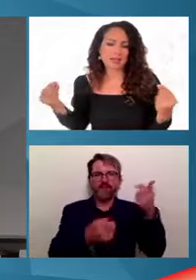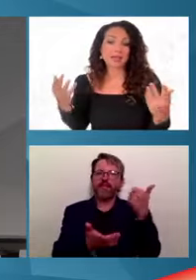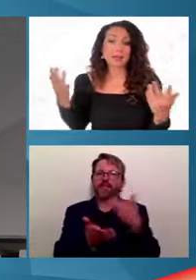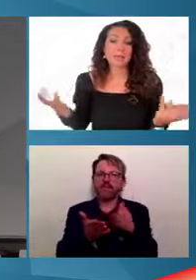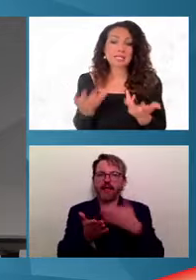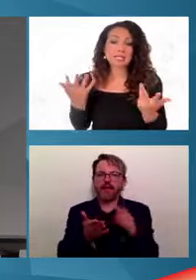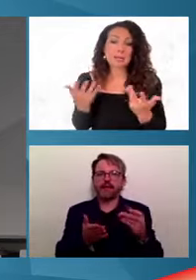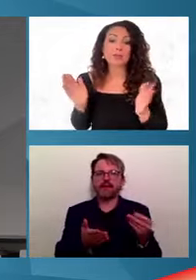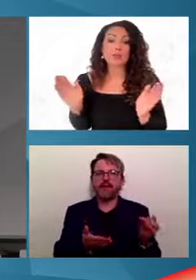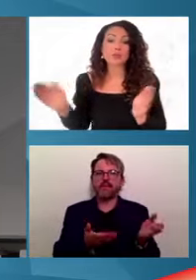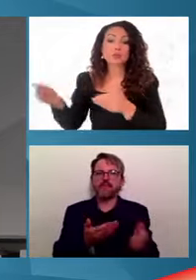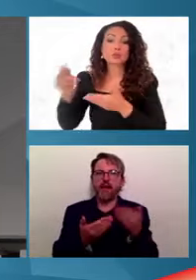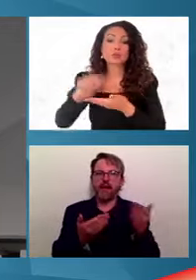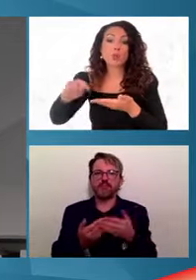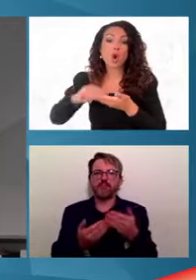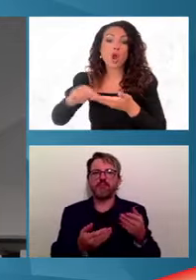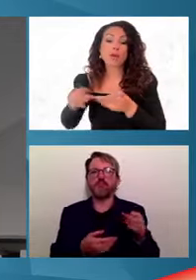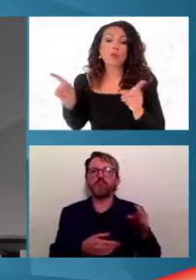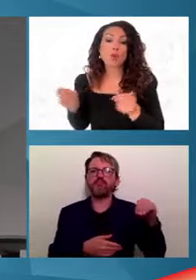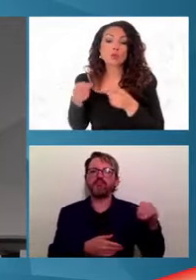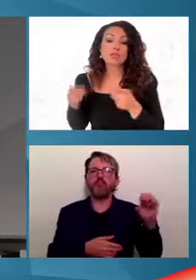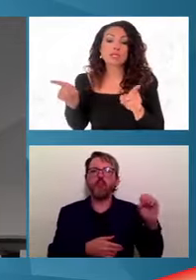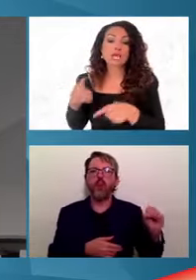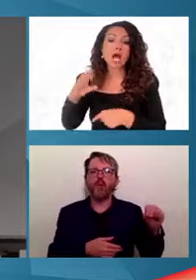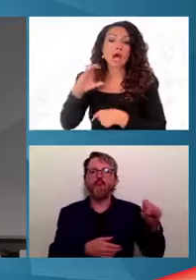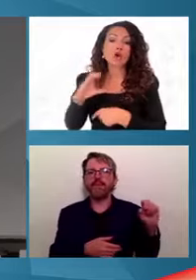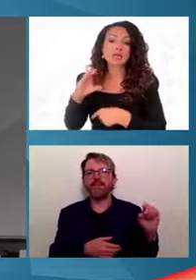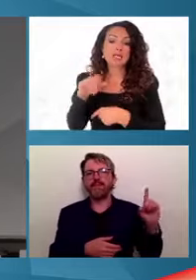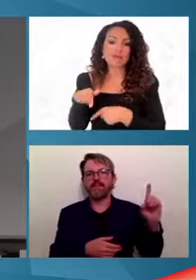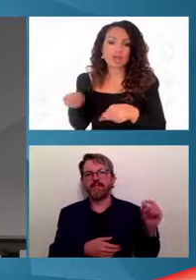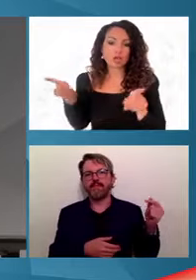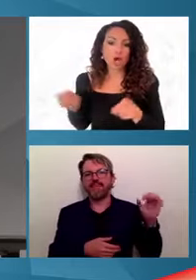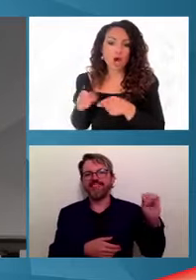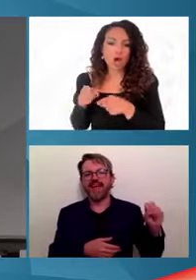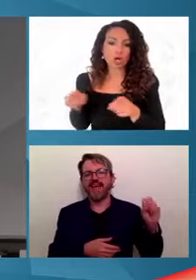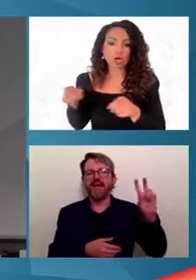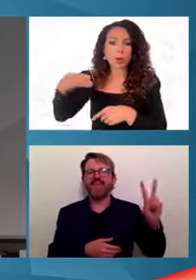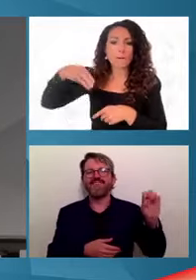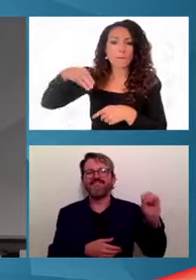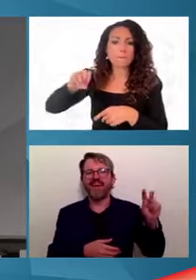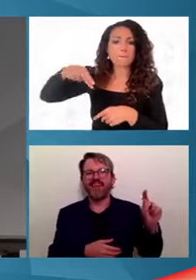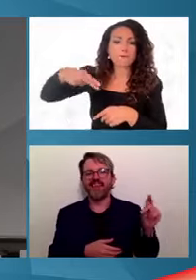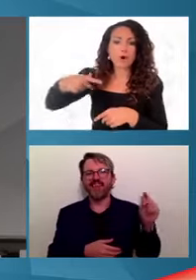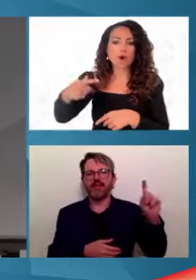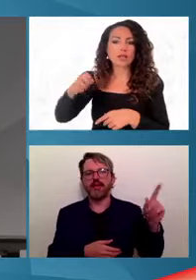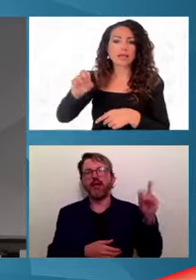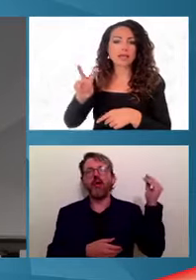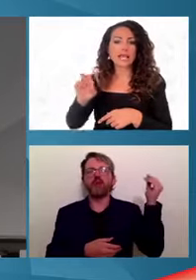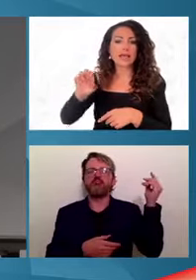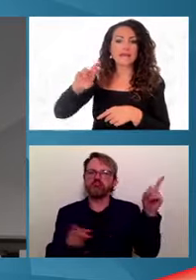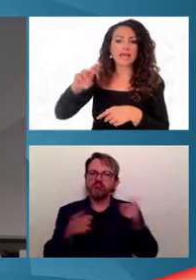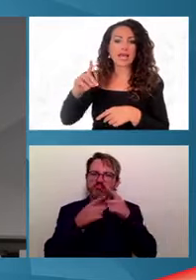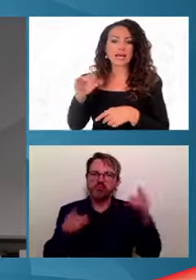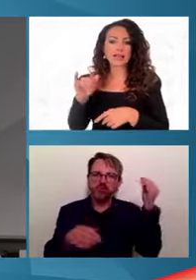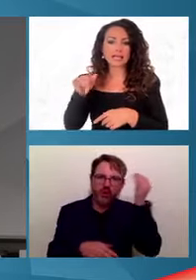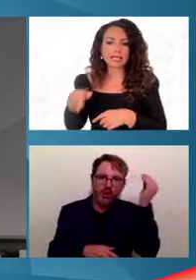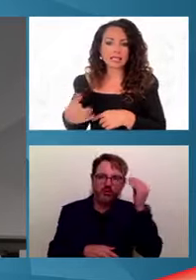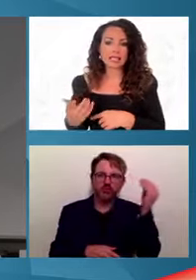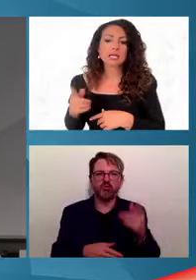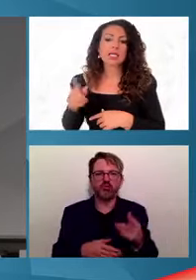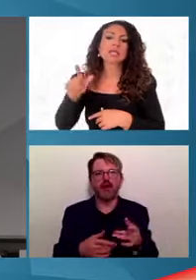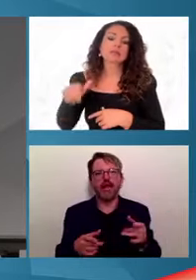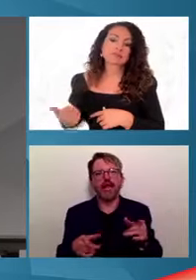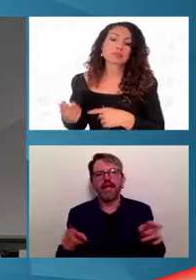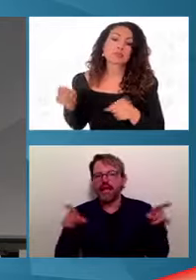Monteverdi è una cosa importante, un'istituzione importante non solo per la provincia, ma per tutta la nazione, ma anche internazionale. La musica